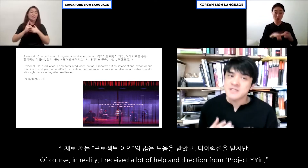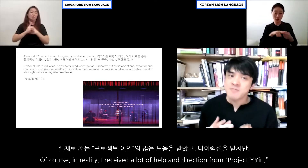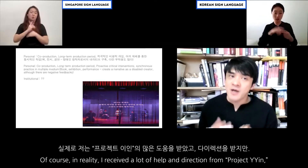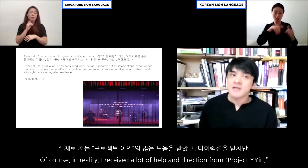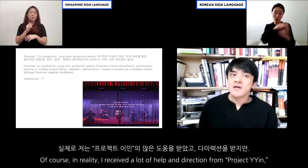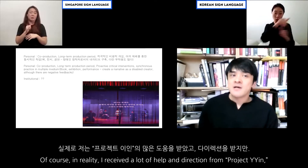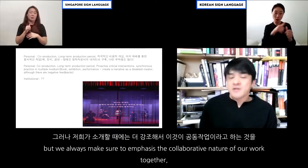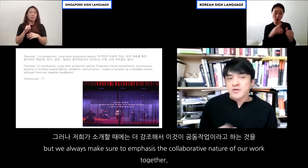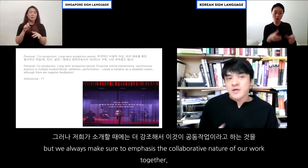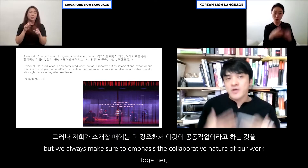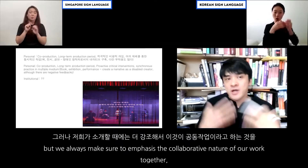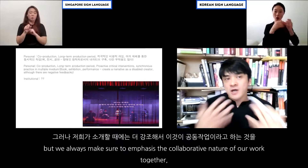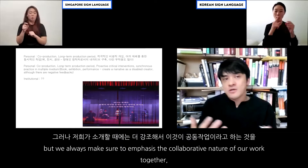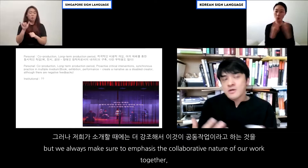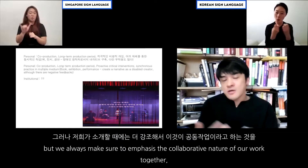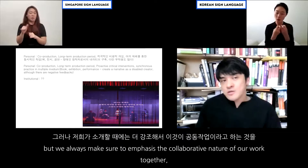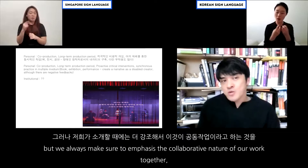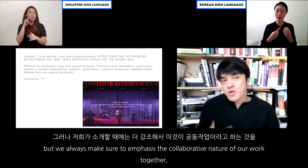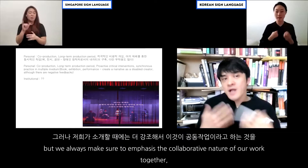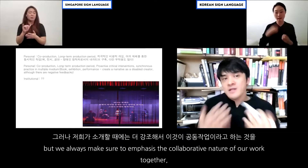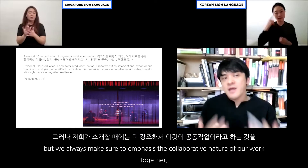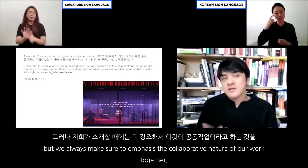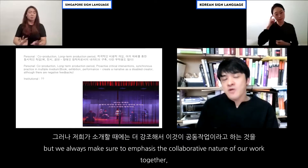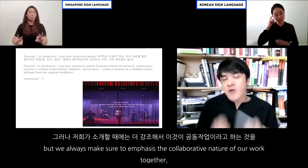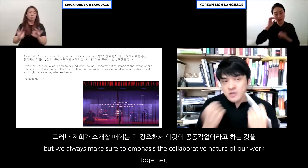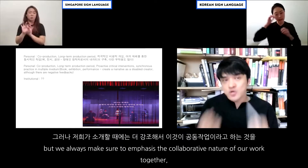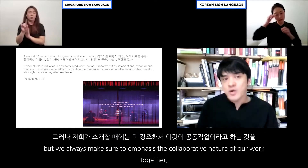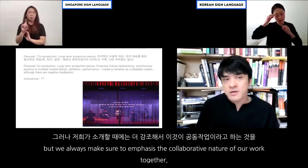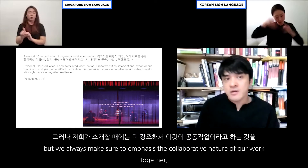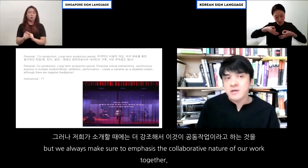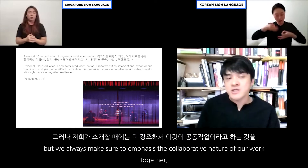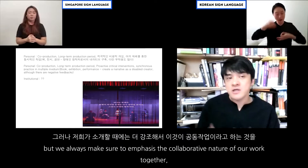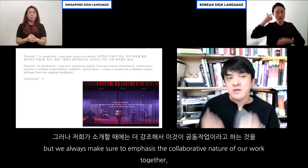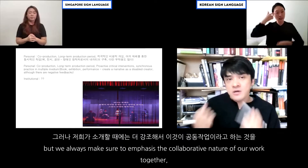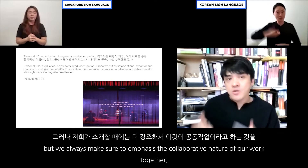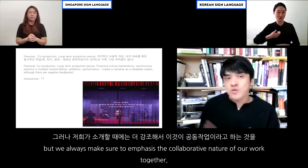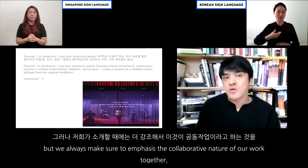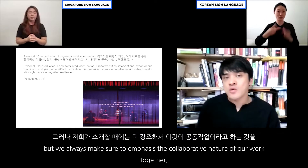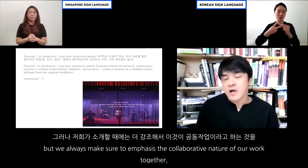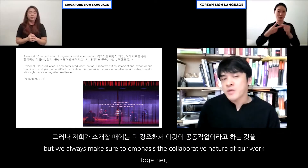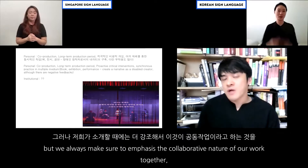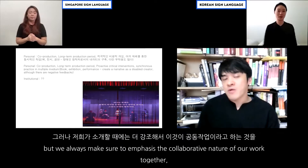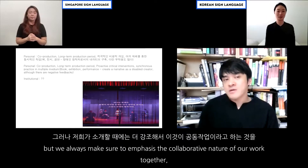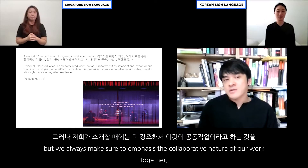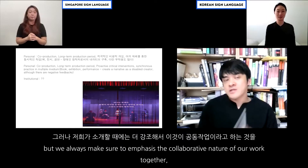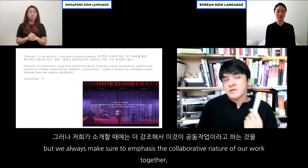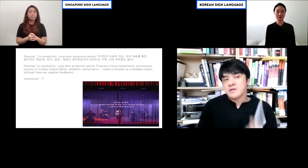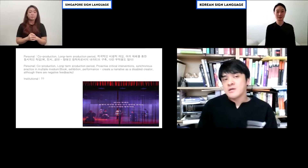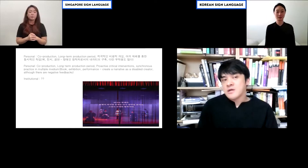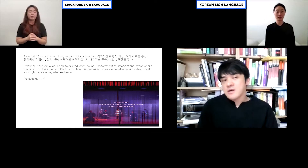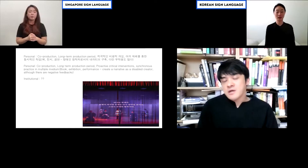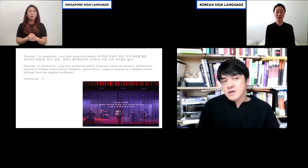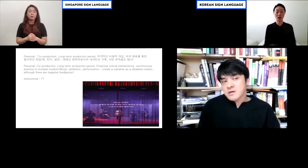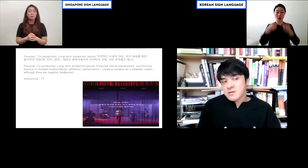다이렉션을 받지만 그러나 저희가 소개할 때에는 더 강조해서 이것이 공동 작업이라고 하는